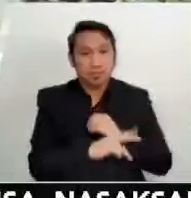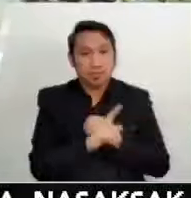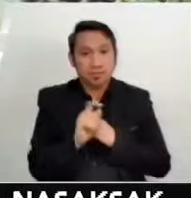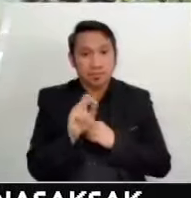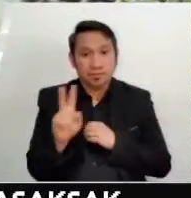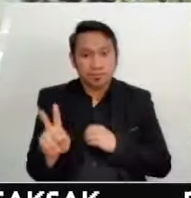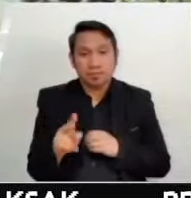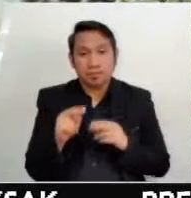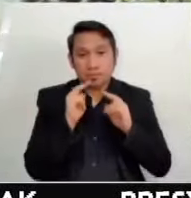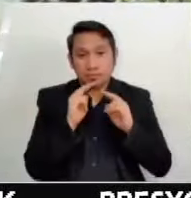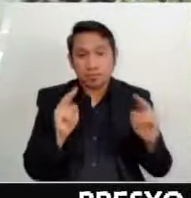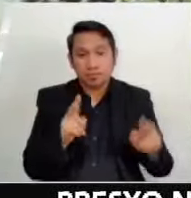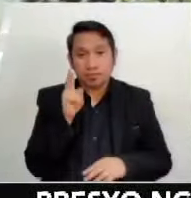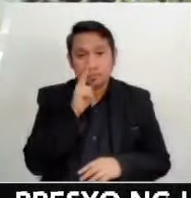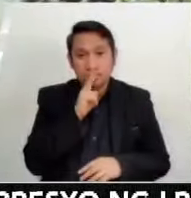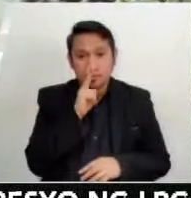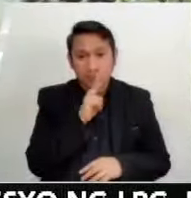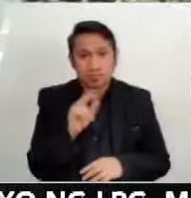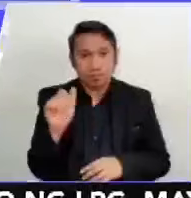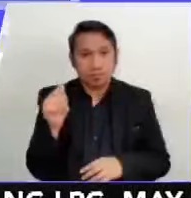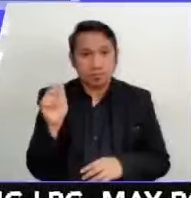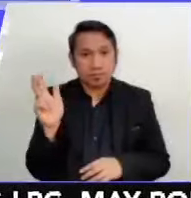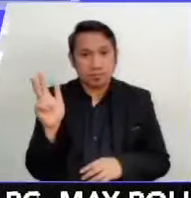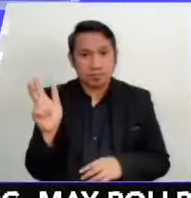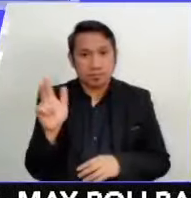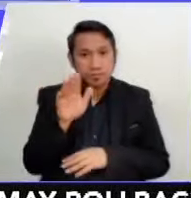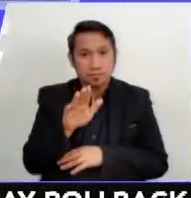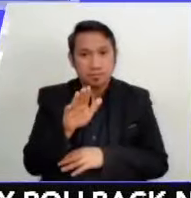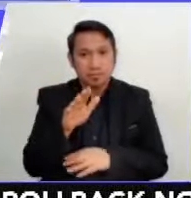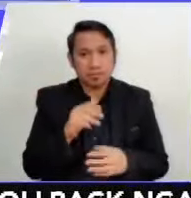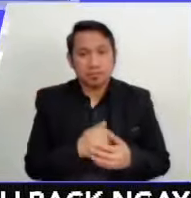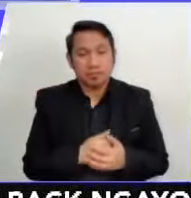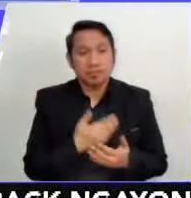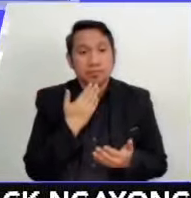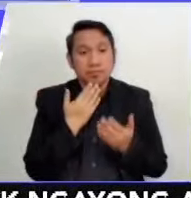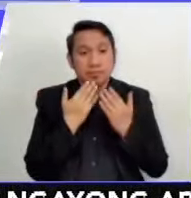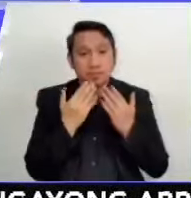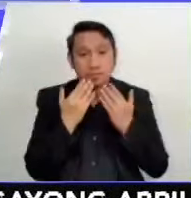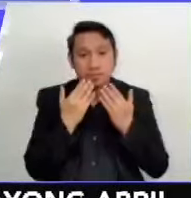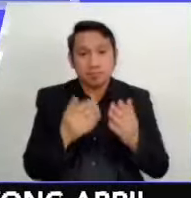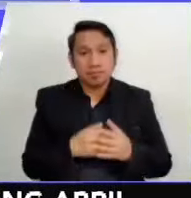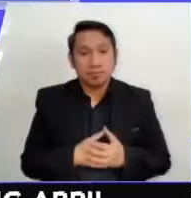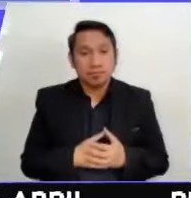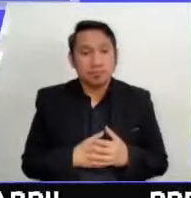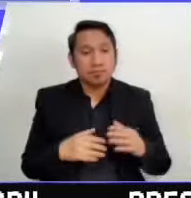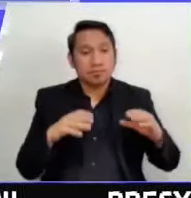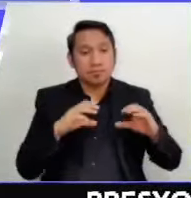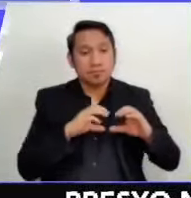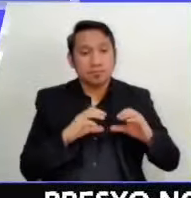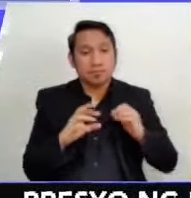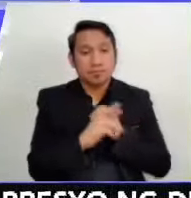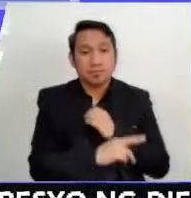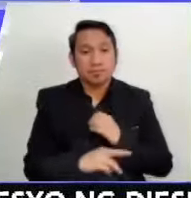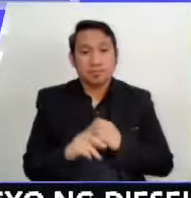5 ngang Salam Domingo GMA Regional TV